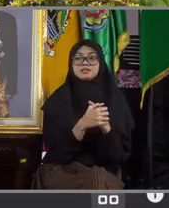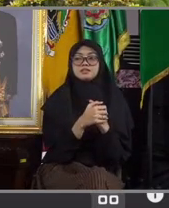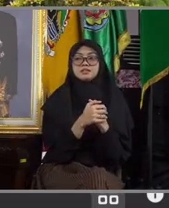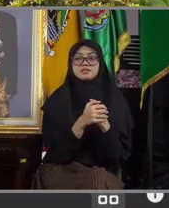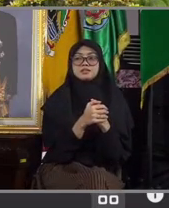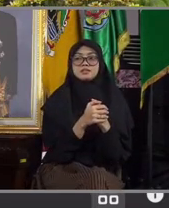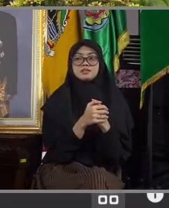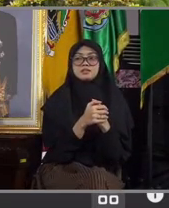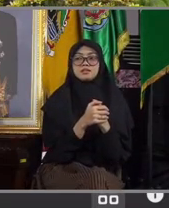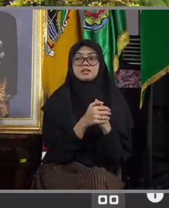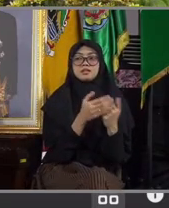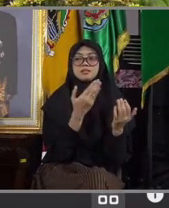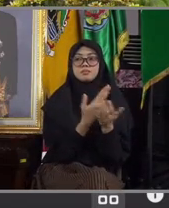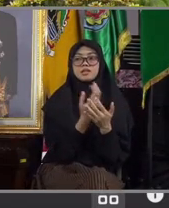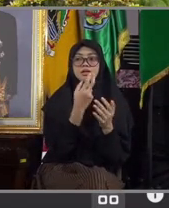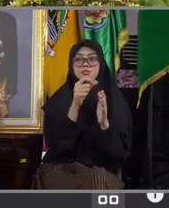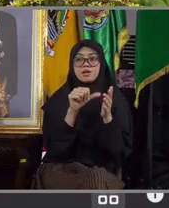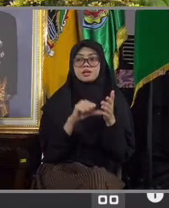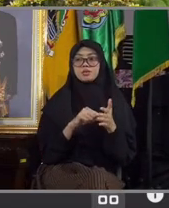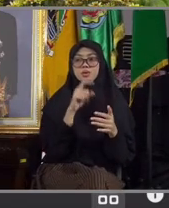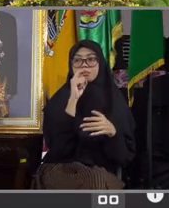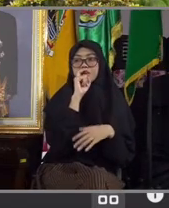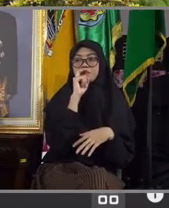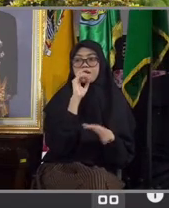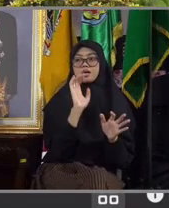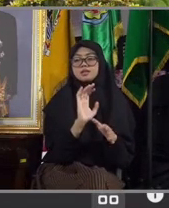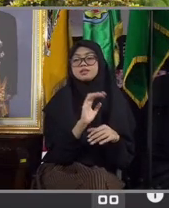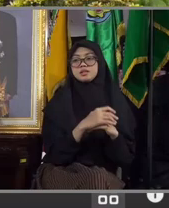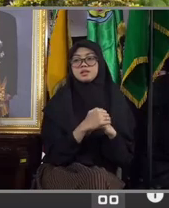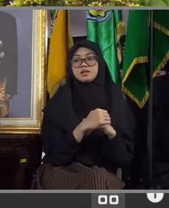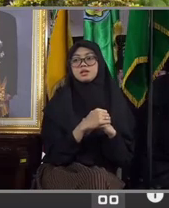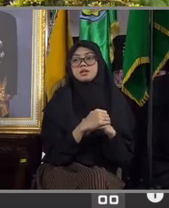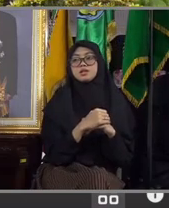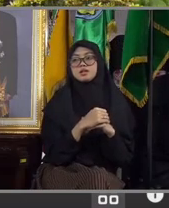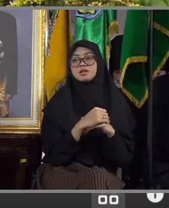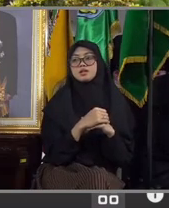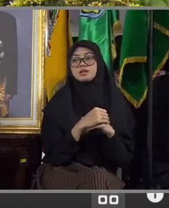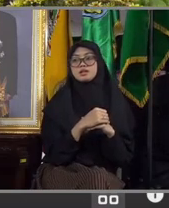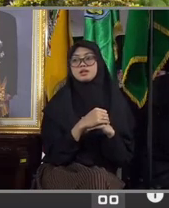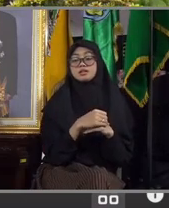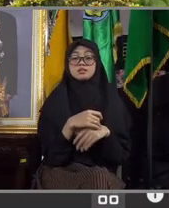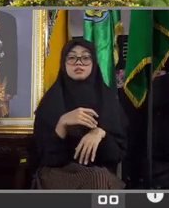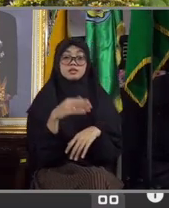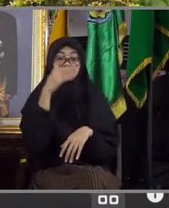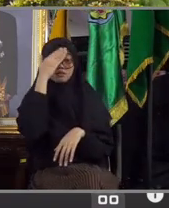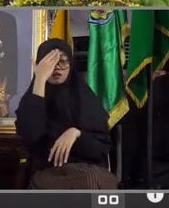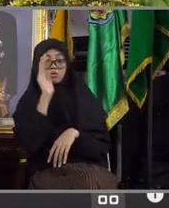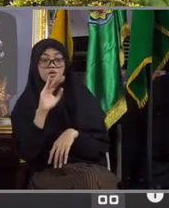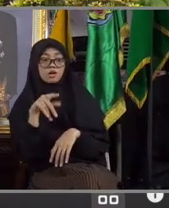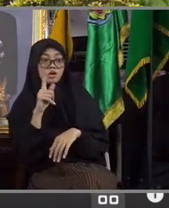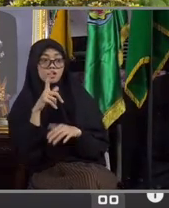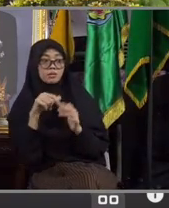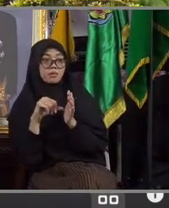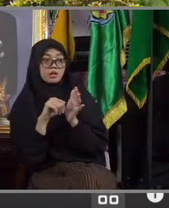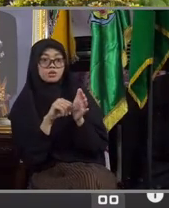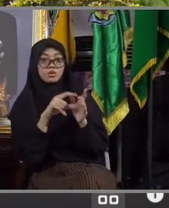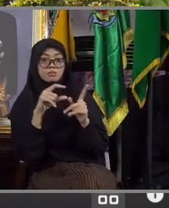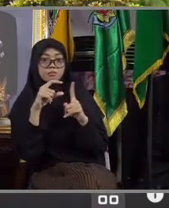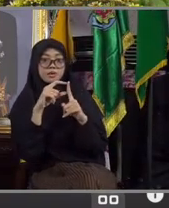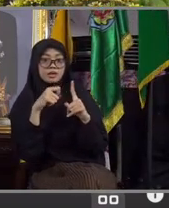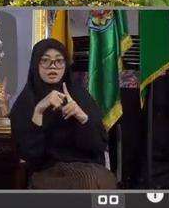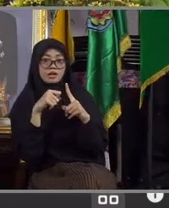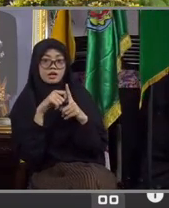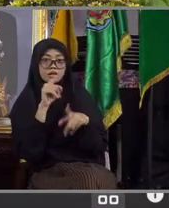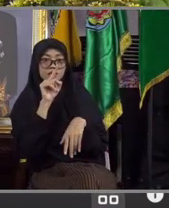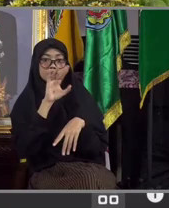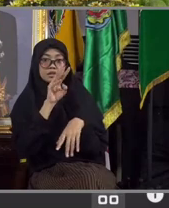Ya minta bantuannya, Bapak. Kader untuk diperhatikan. Jenengan tahu enggak kalau ada bantuan untuk PKK 30 juta